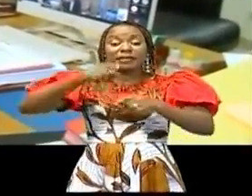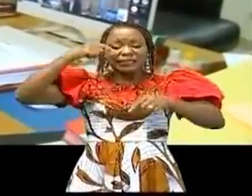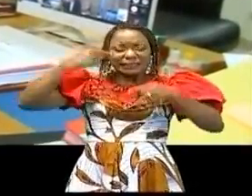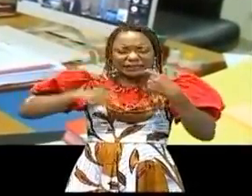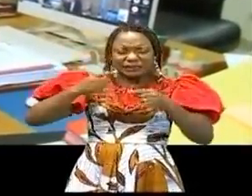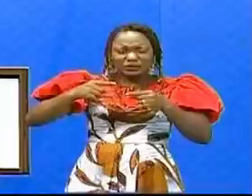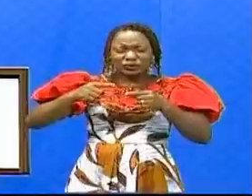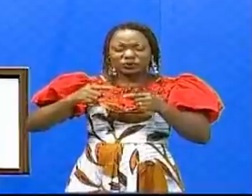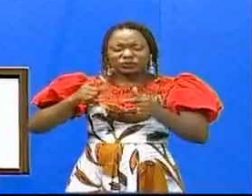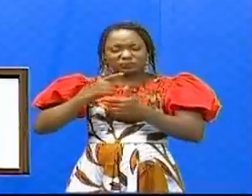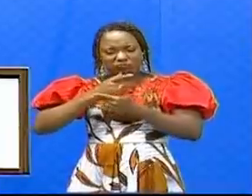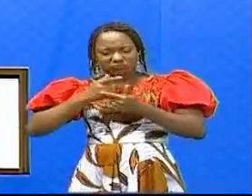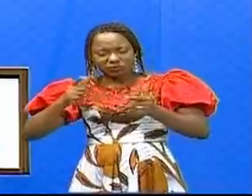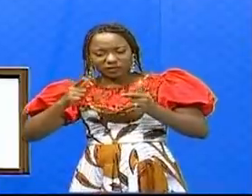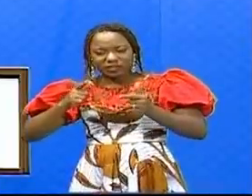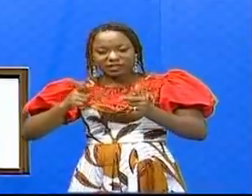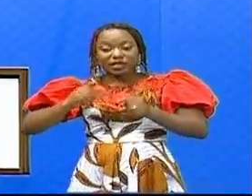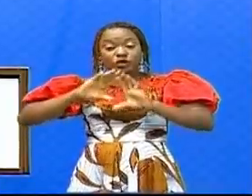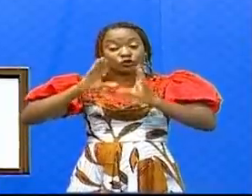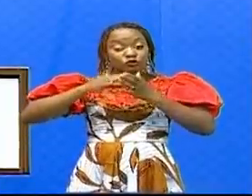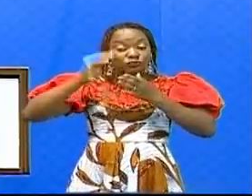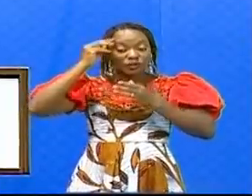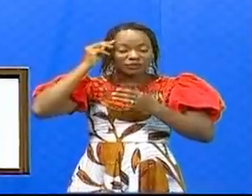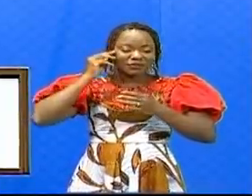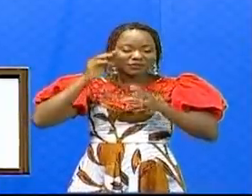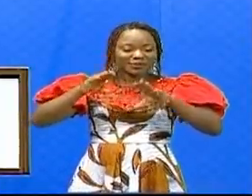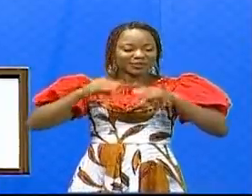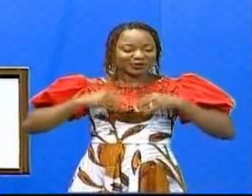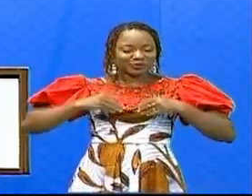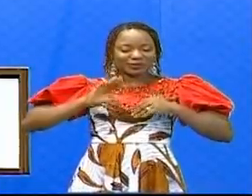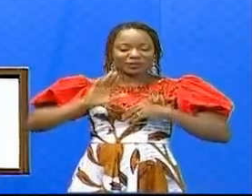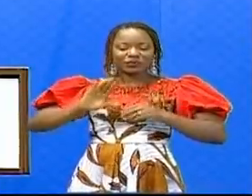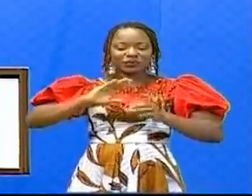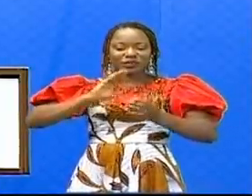et délibération, le Conseil a adopté ces dossiers.